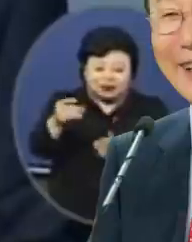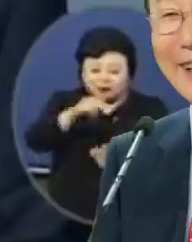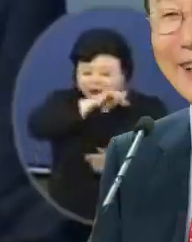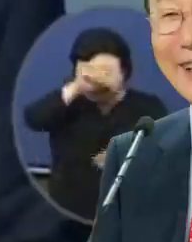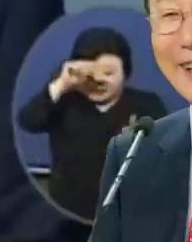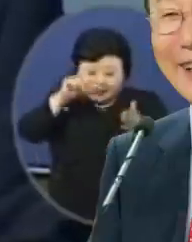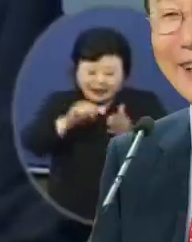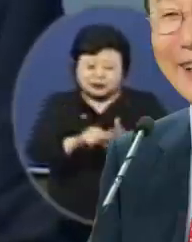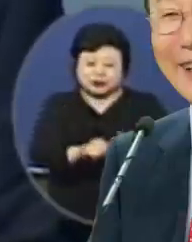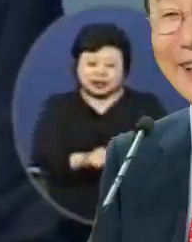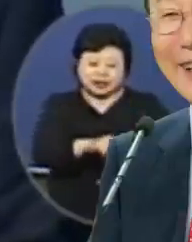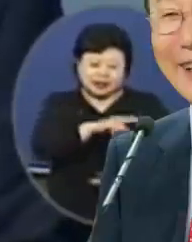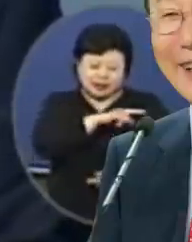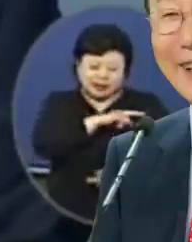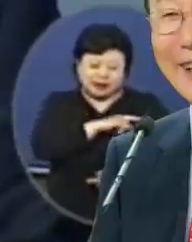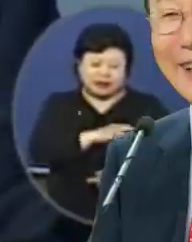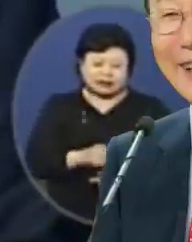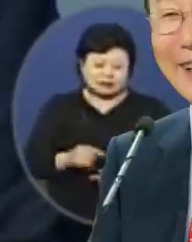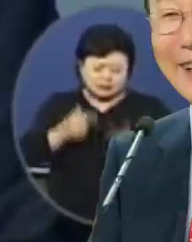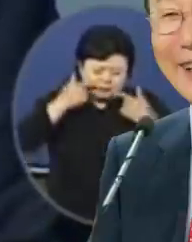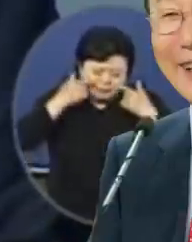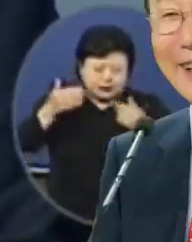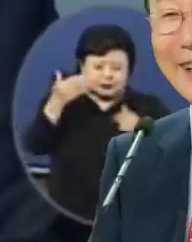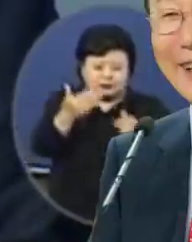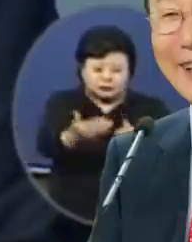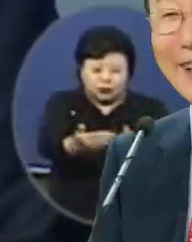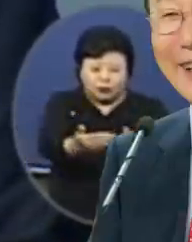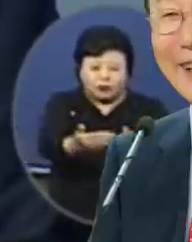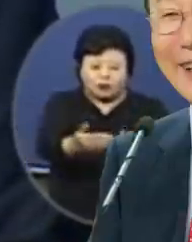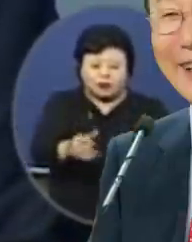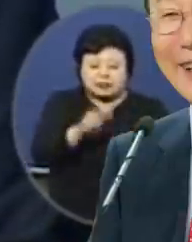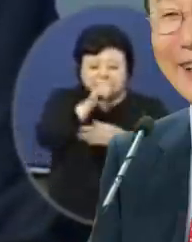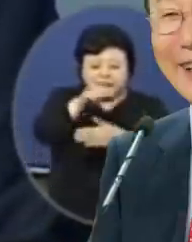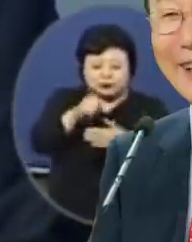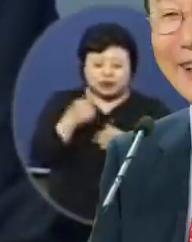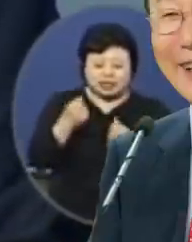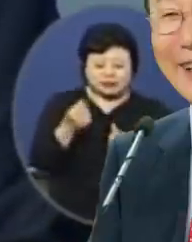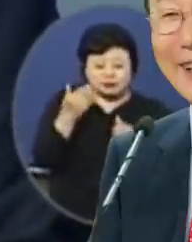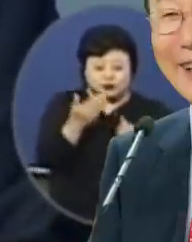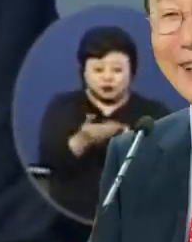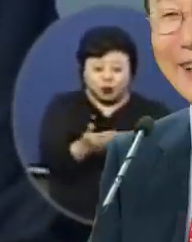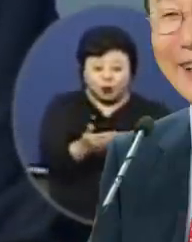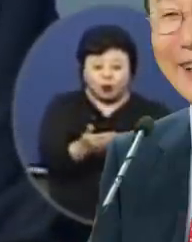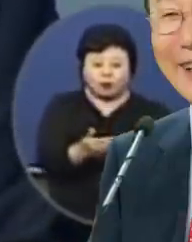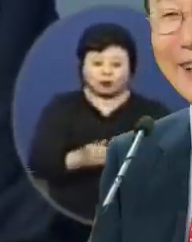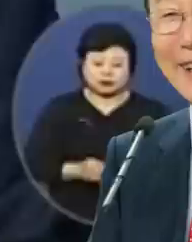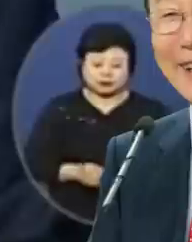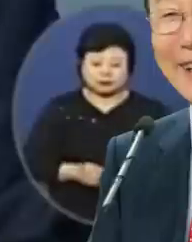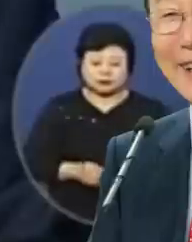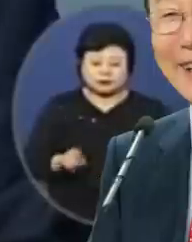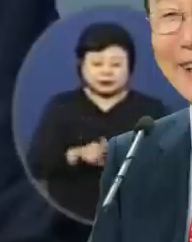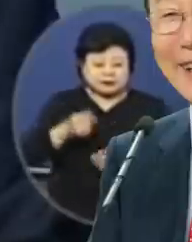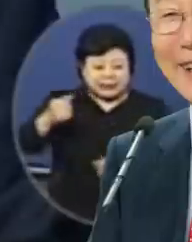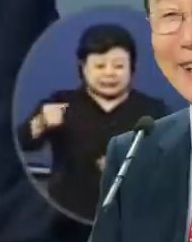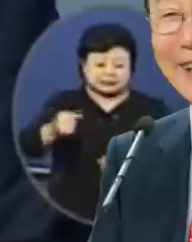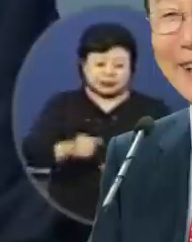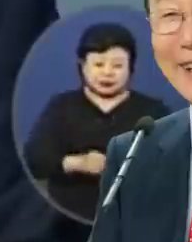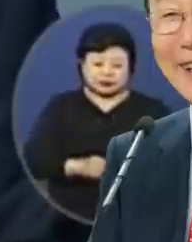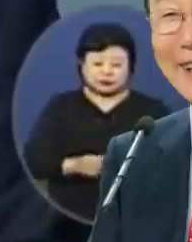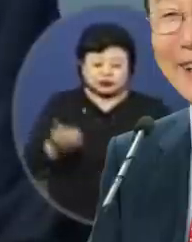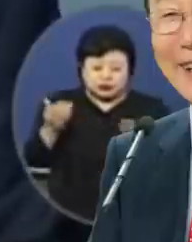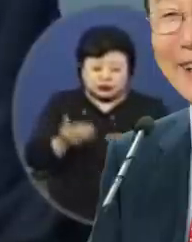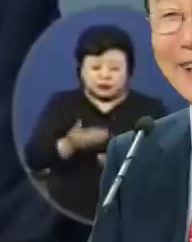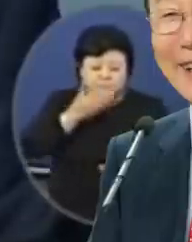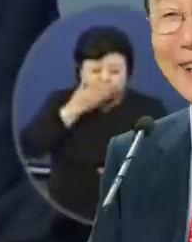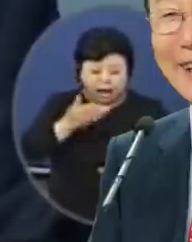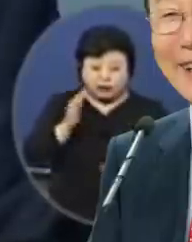속에 굉장한 확신을 주시고 생활의 자원을 주셔서 신념을 가지면 무슨 일이라도